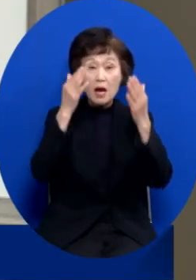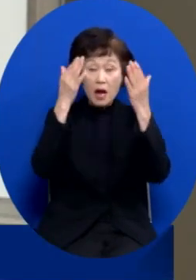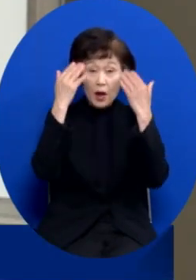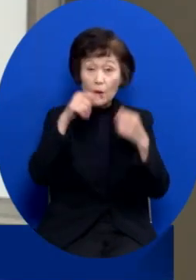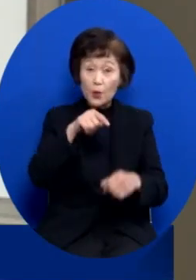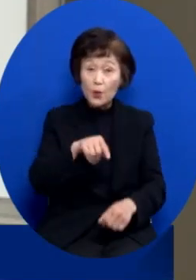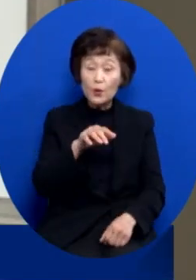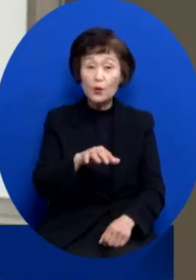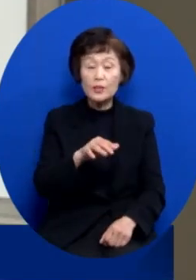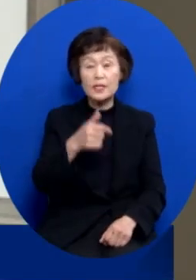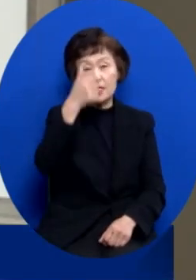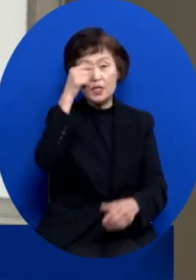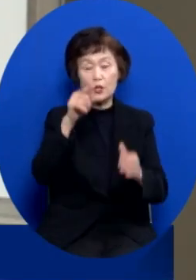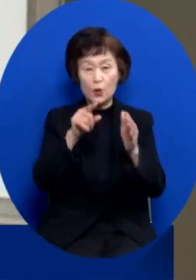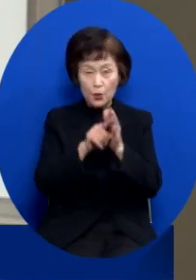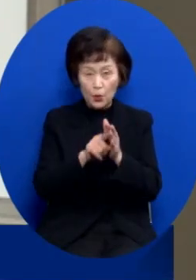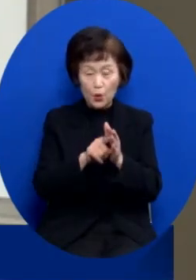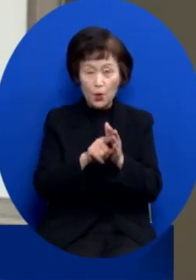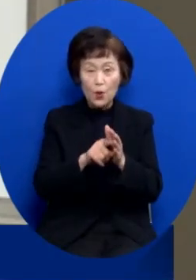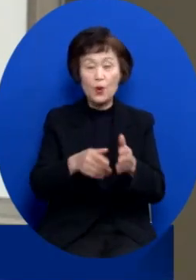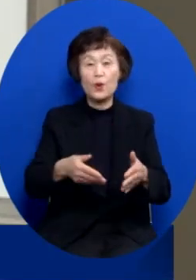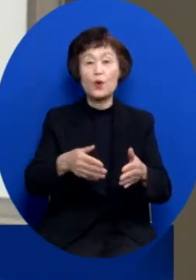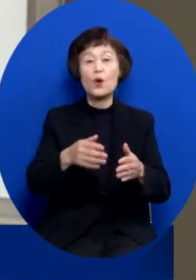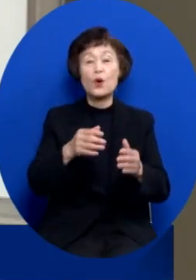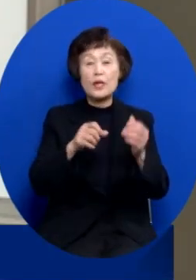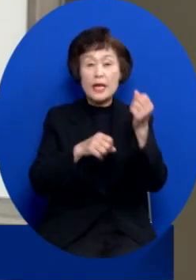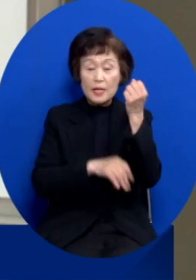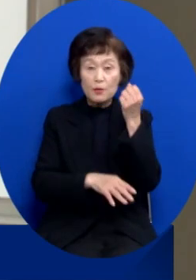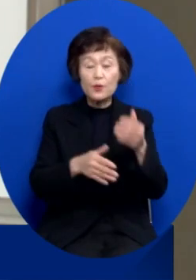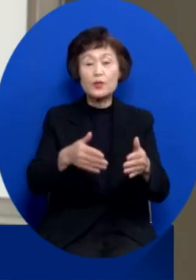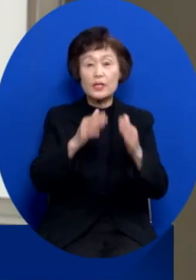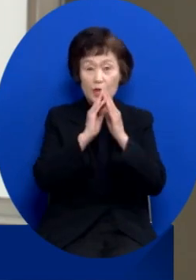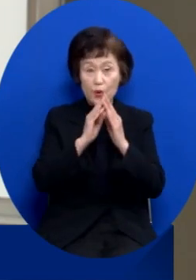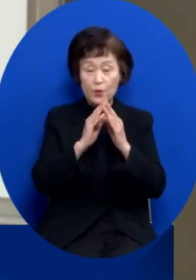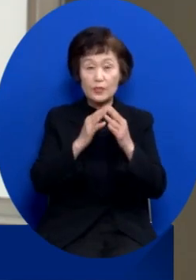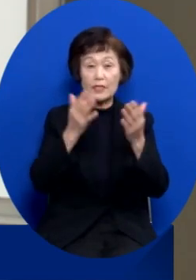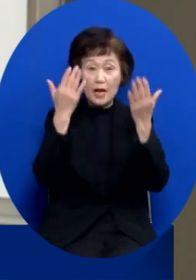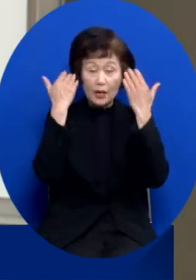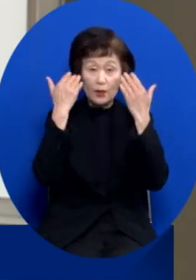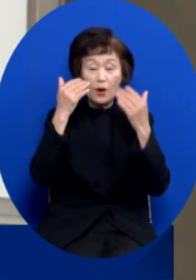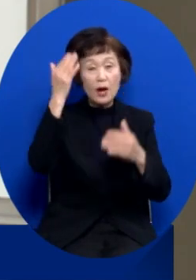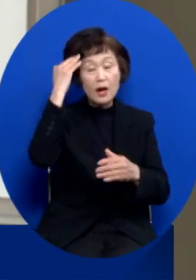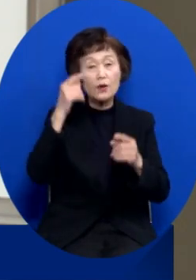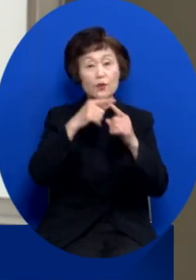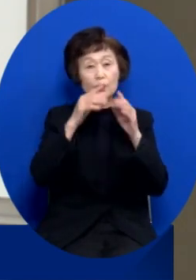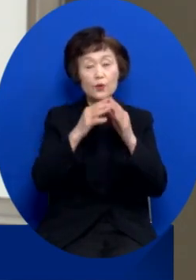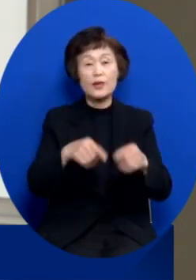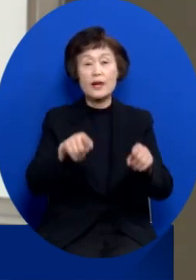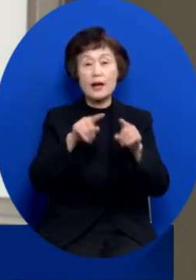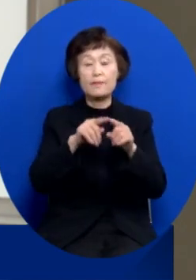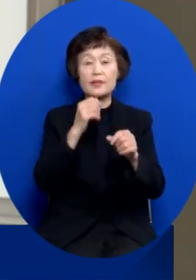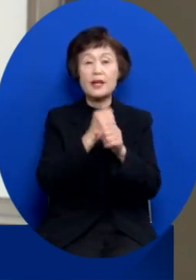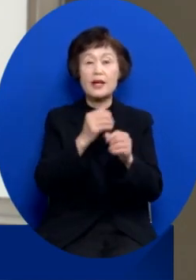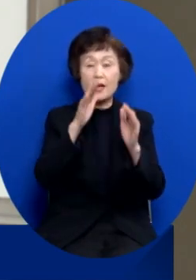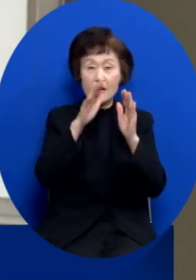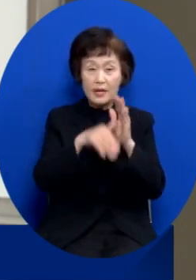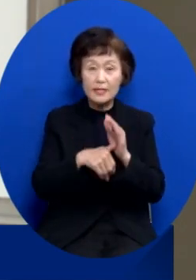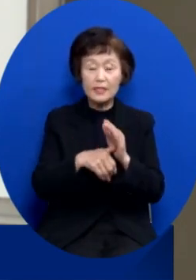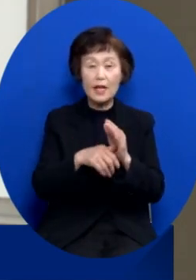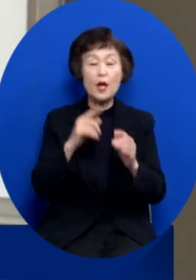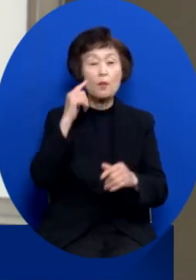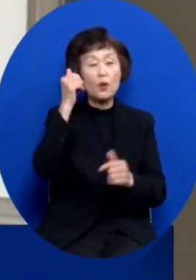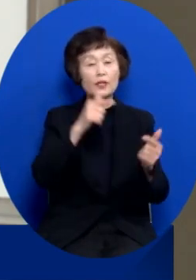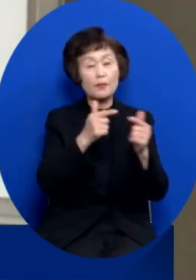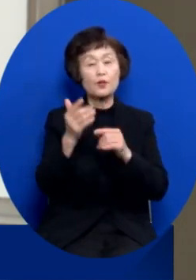자체가 기독교의 건학 이념을 가지고 세워진 학교였고, 한국교회가 함께 나갈 때 숙목회 출신 목사님들이 역시